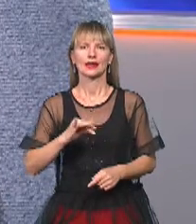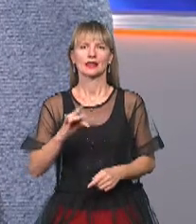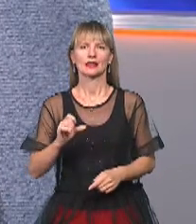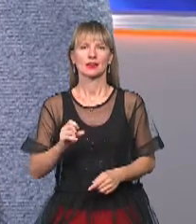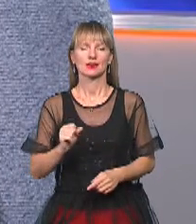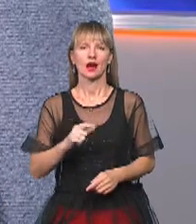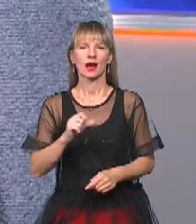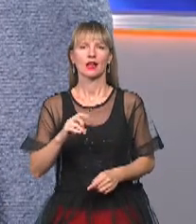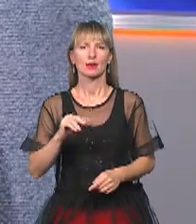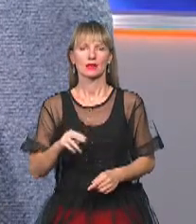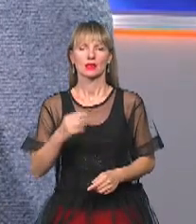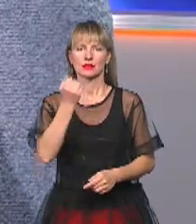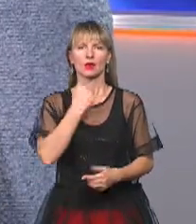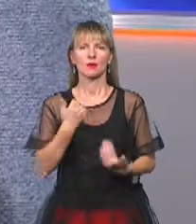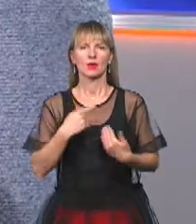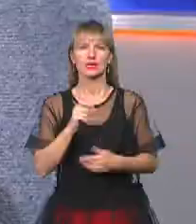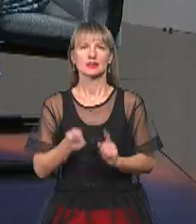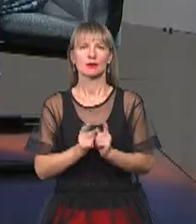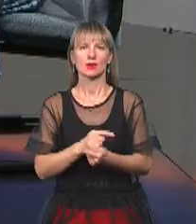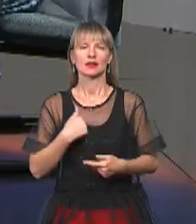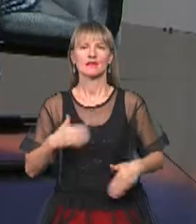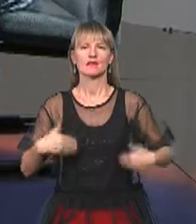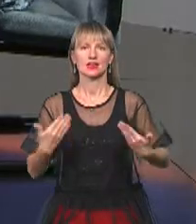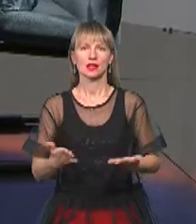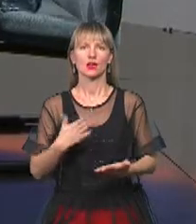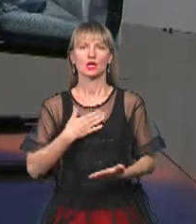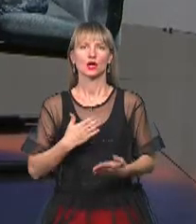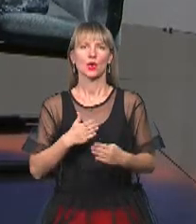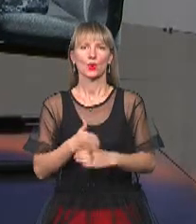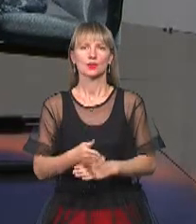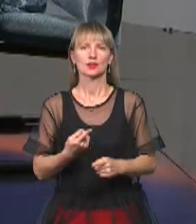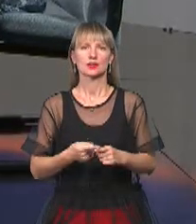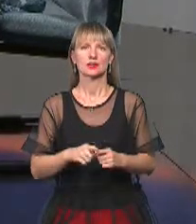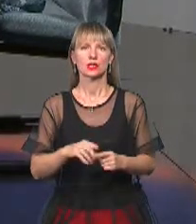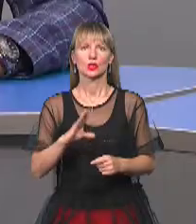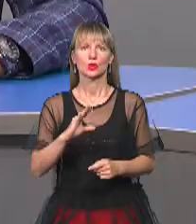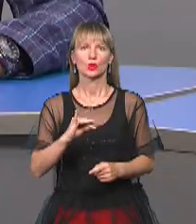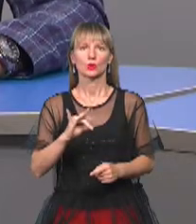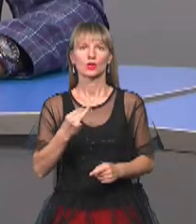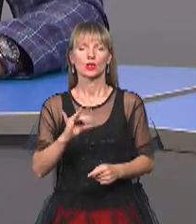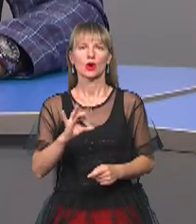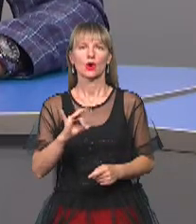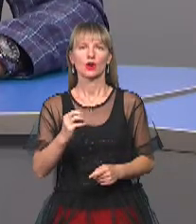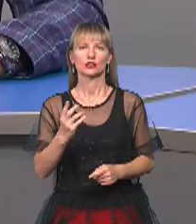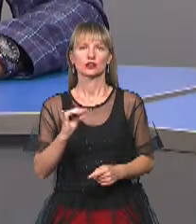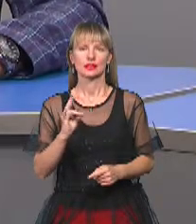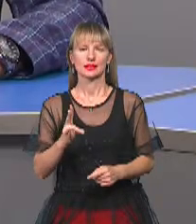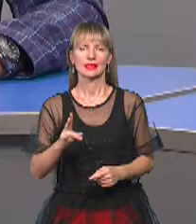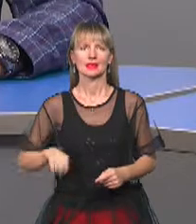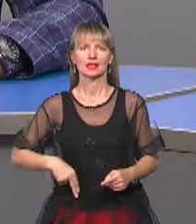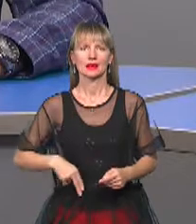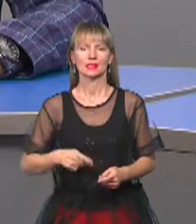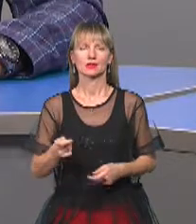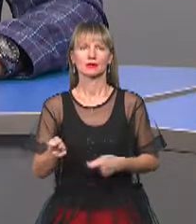жестів Гані Кириченко. А я вітаю наших гостей. Це Юрій Орешкін, директор комунального підприємства